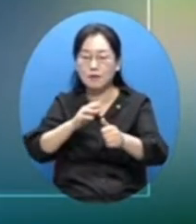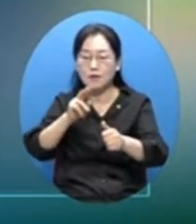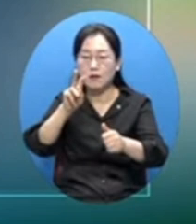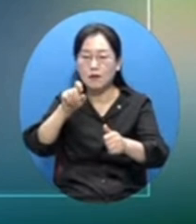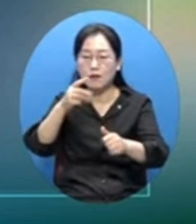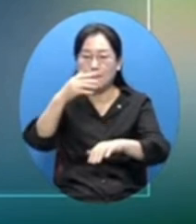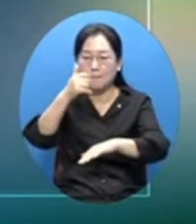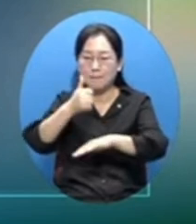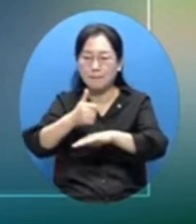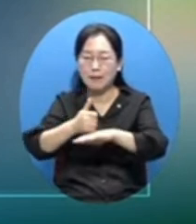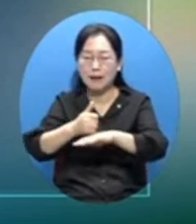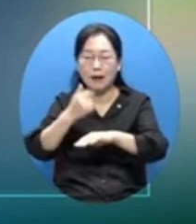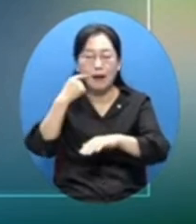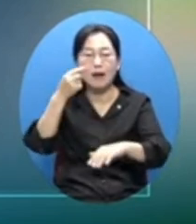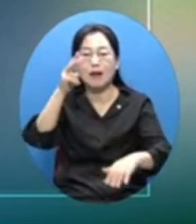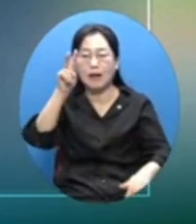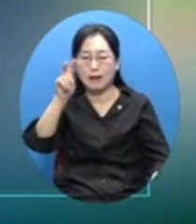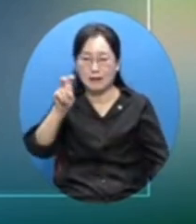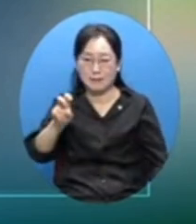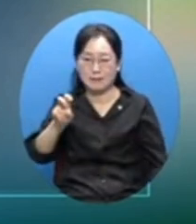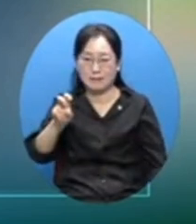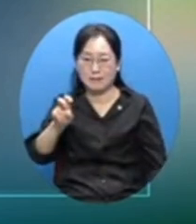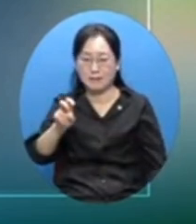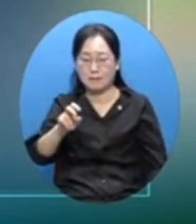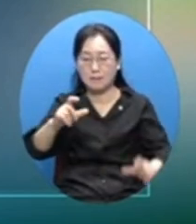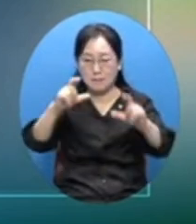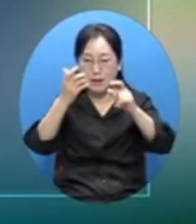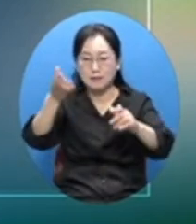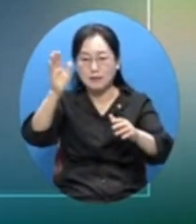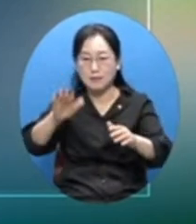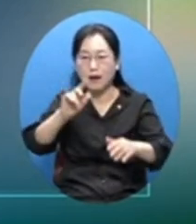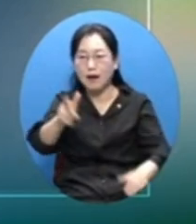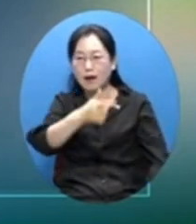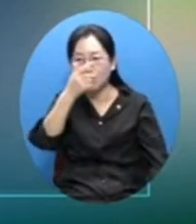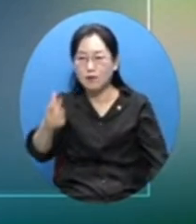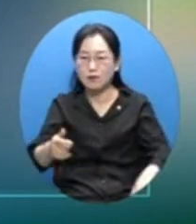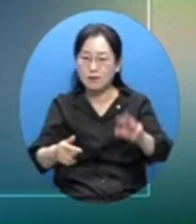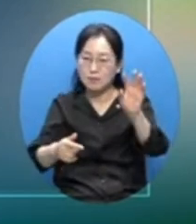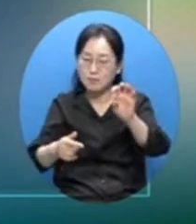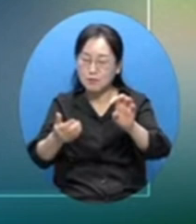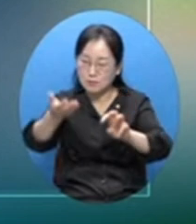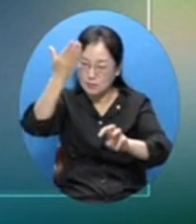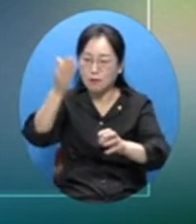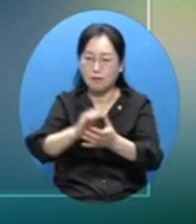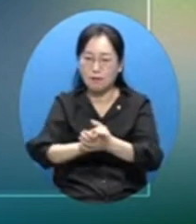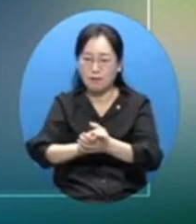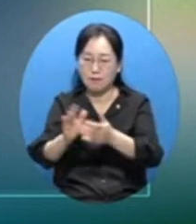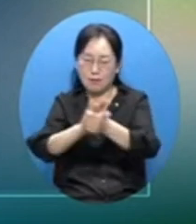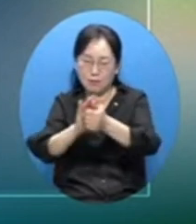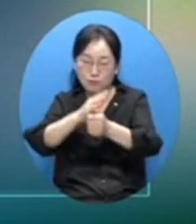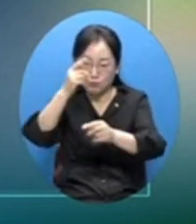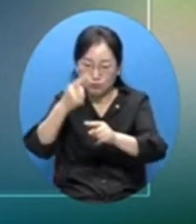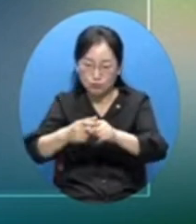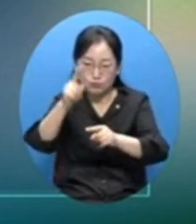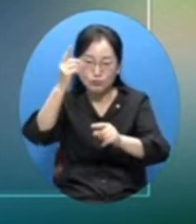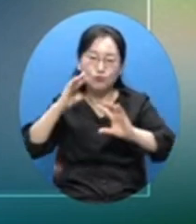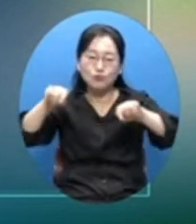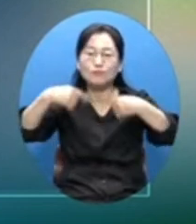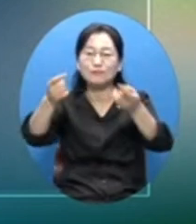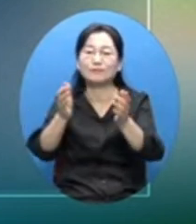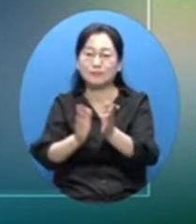하루에 50명씩 넘게 암 환자들을 돌보며 그렇게 10년 넘게 헌신하시다가 천국 가셨는데, 이 이희대